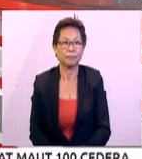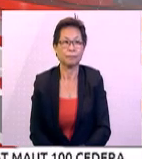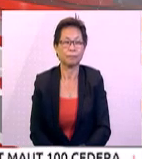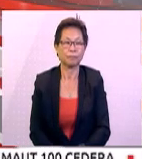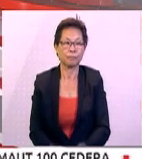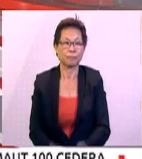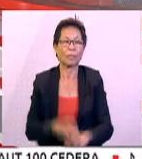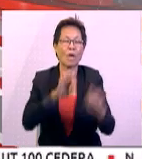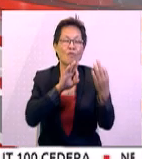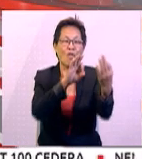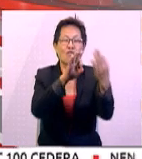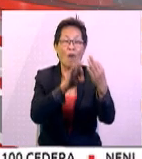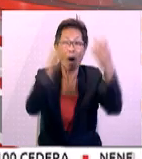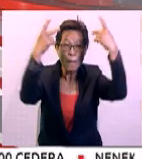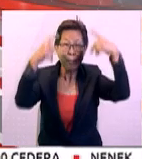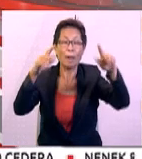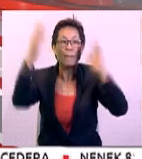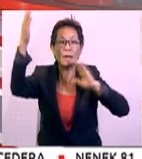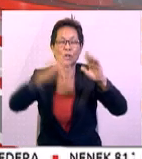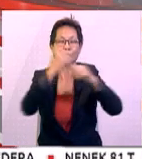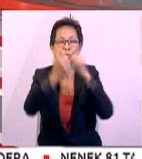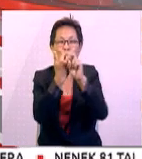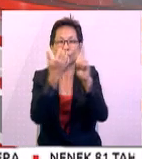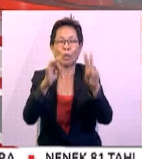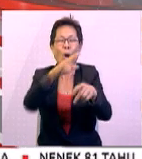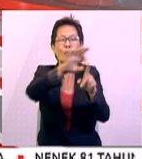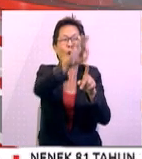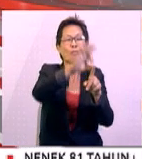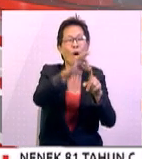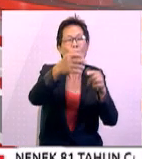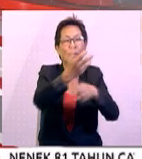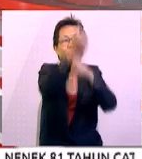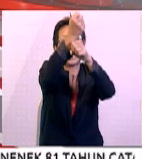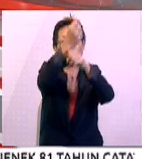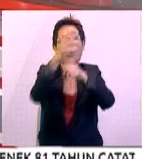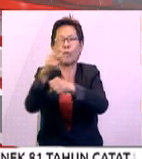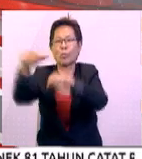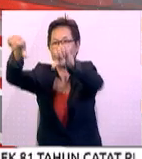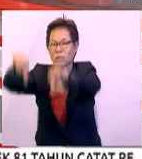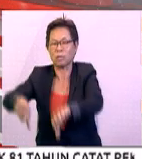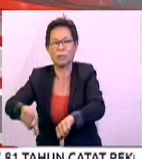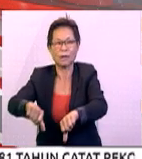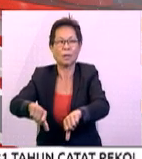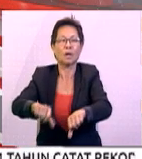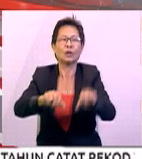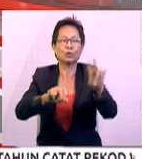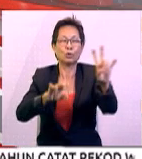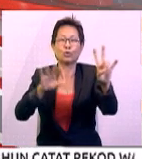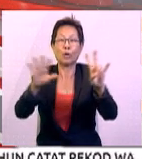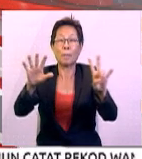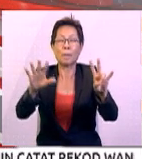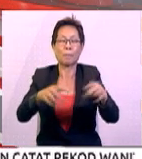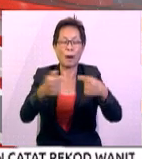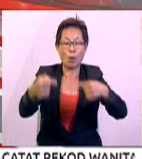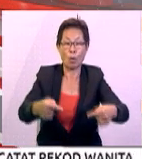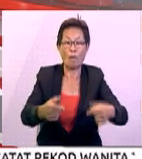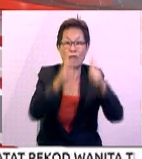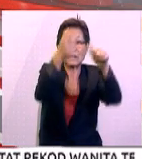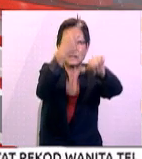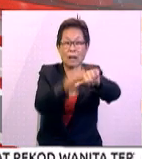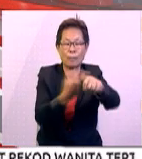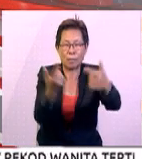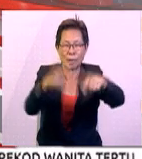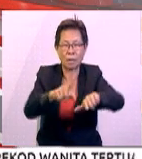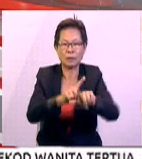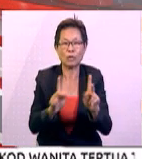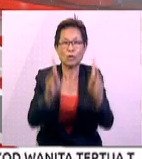Liga Futsal Premier Malaysia 2019. Pulau Pinang menundukkan Kuala Lumpur CTFC 75 pada perlawanan sulung yang berlangsung